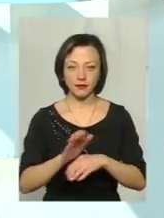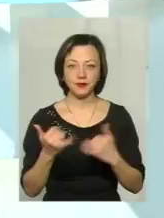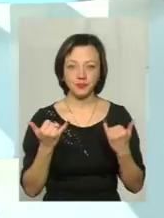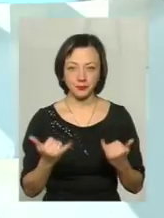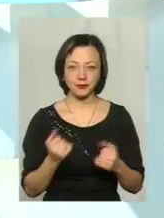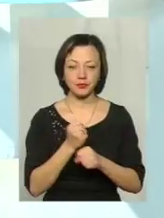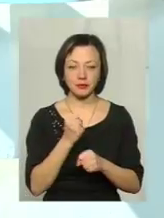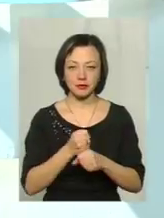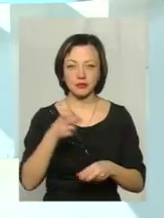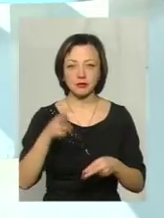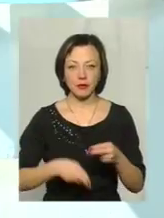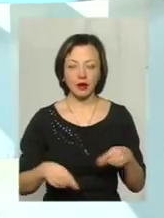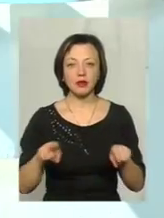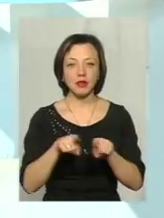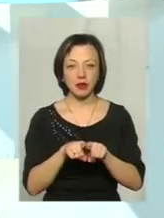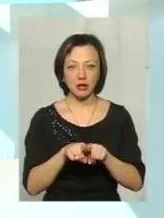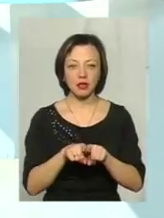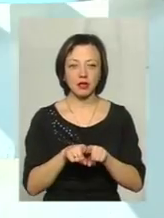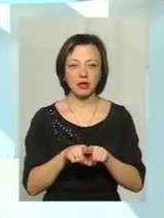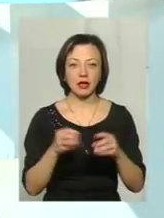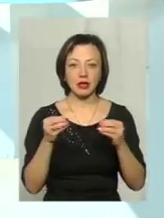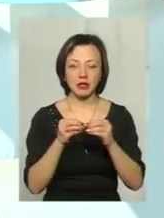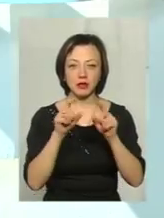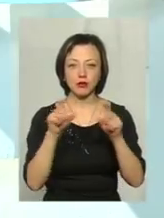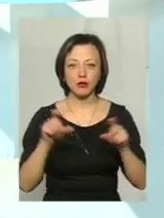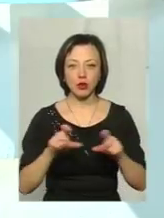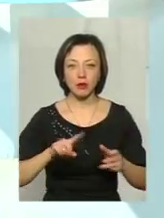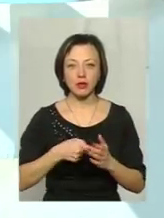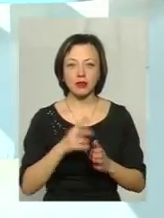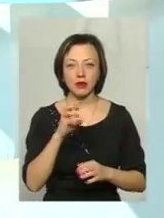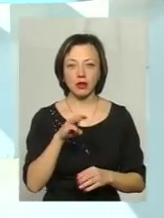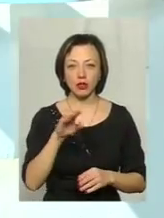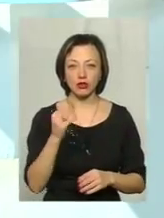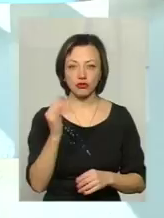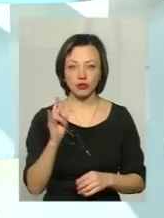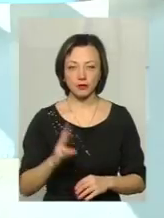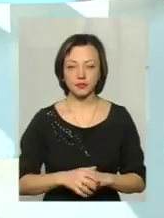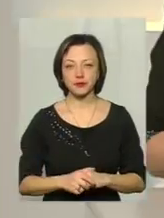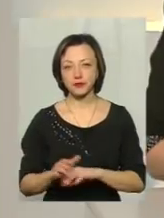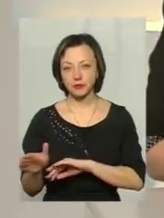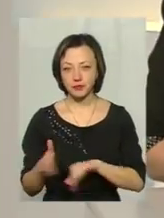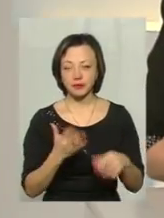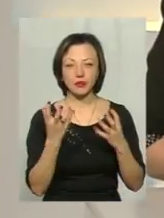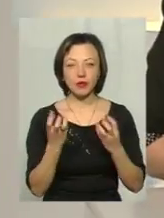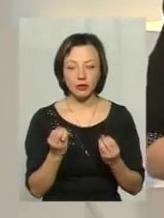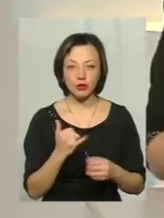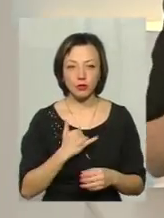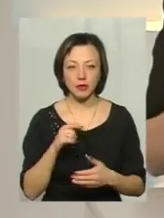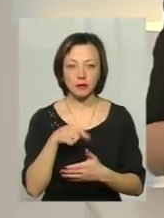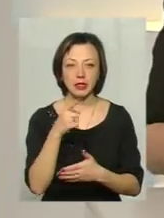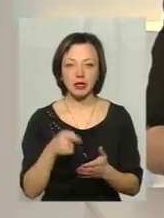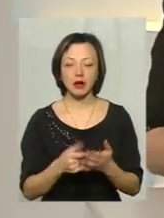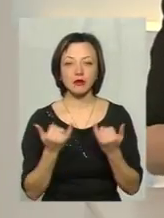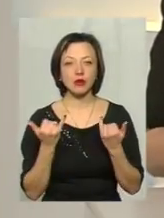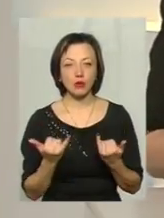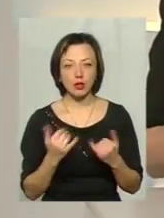йдуть роботи по завершенню таких робіт на 10 спорудах в місті Мітіша. Добре, ще в мене таке питання. Ми